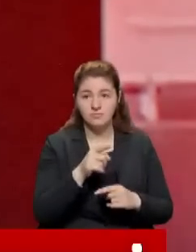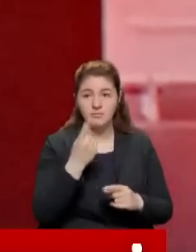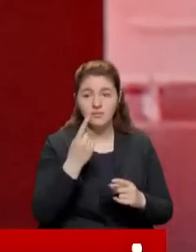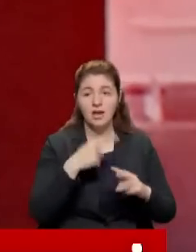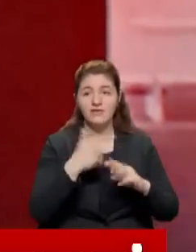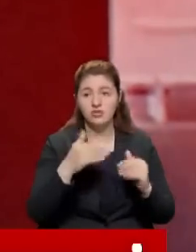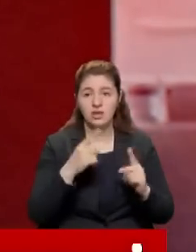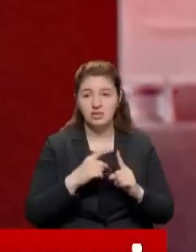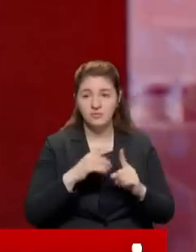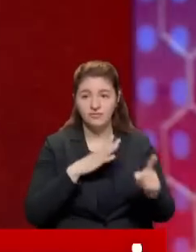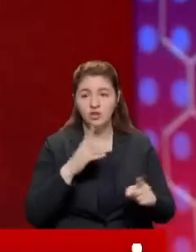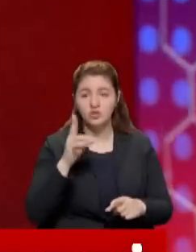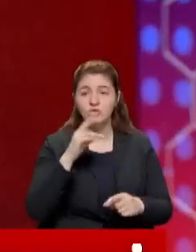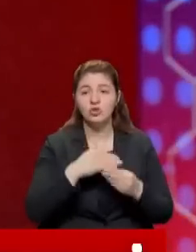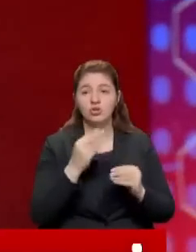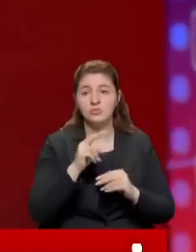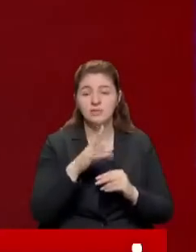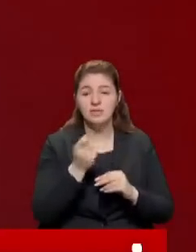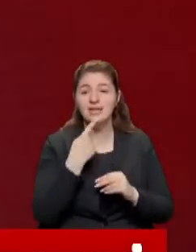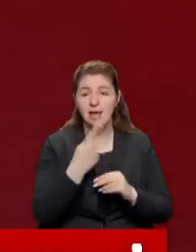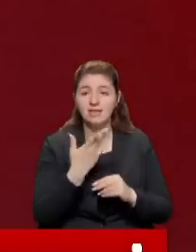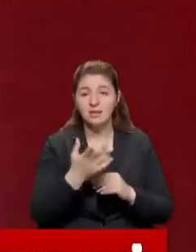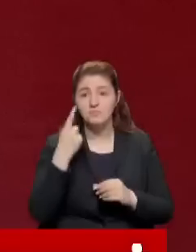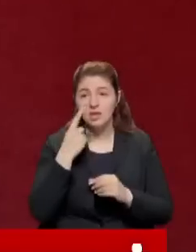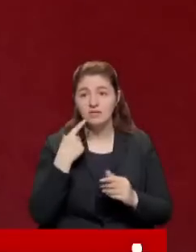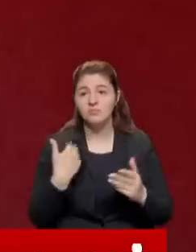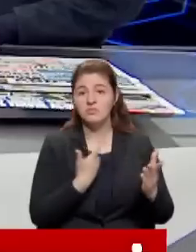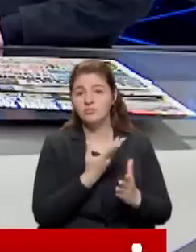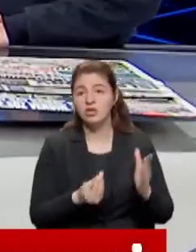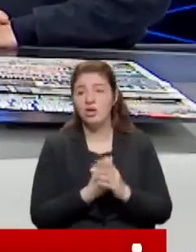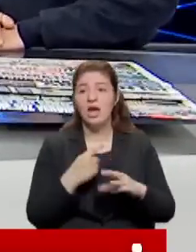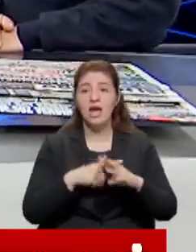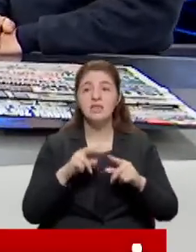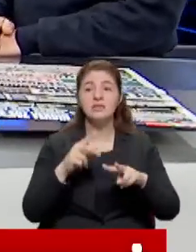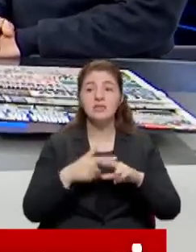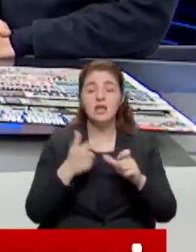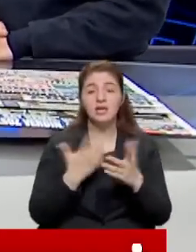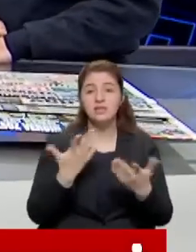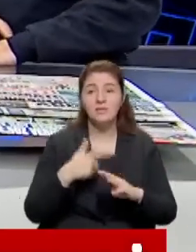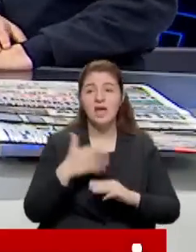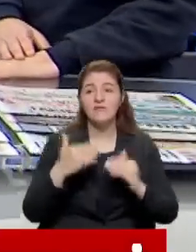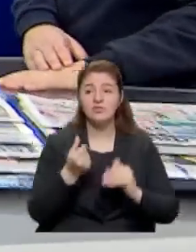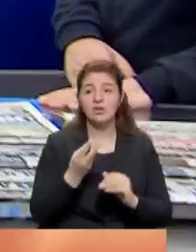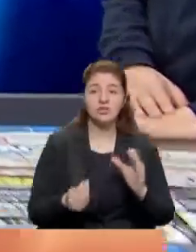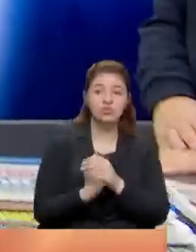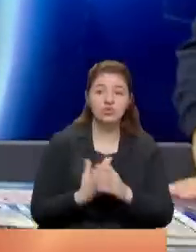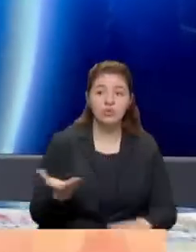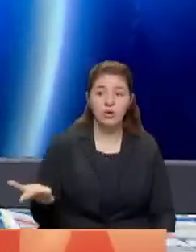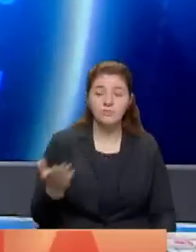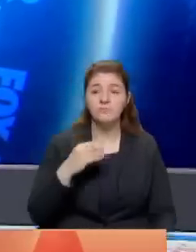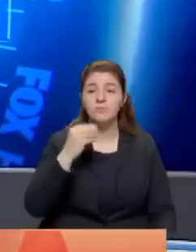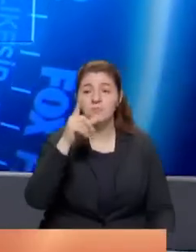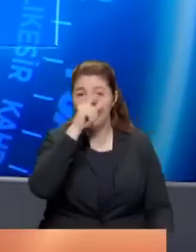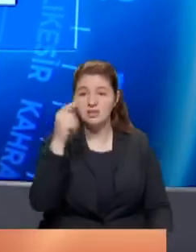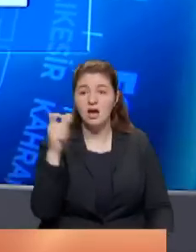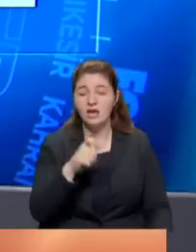bir enflasyon hesabı var. Soğan olmuş 25 lira derken bakın karşımıza ENAG'ın nasıl bir enflasyon rakamı çıkıyor. Mart